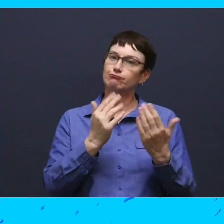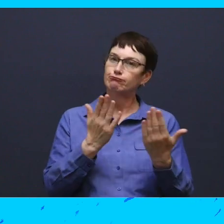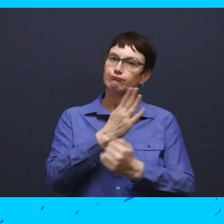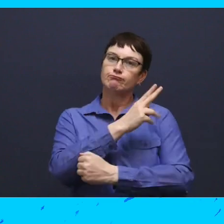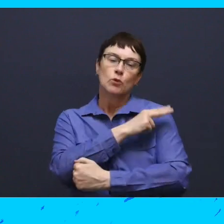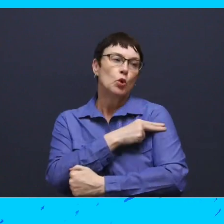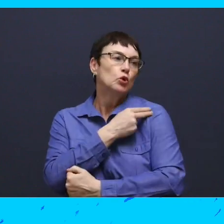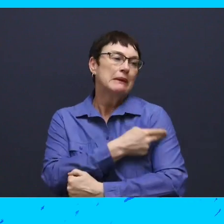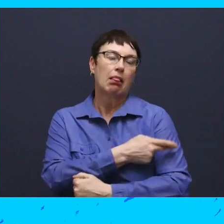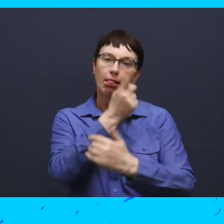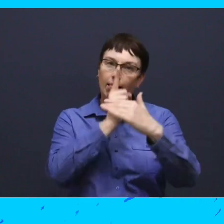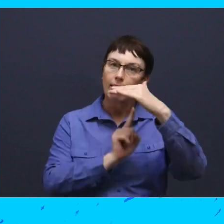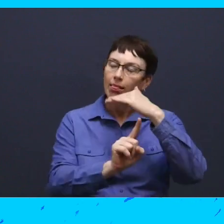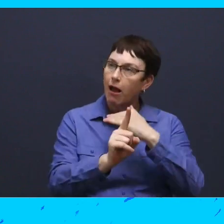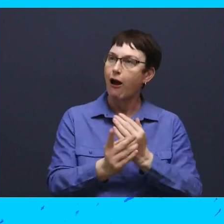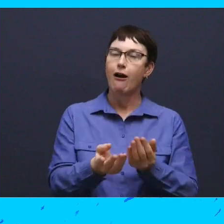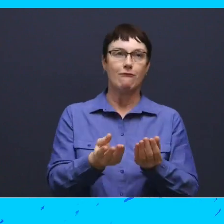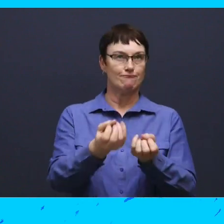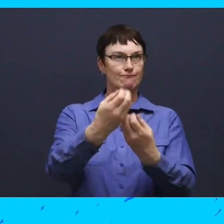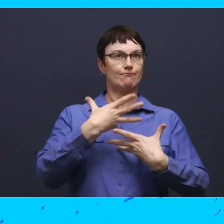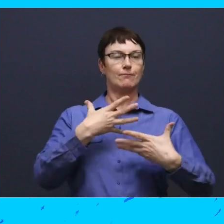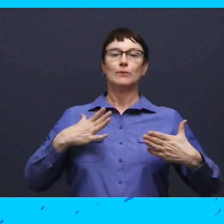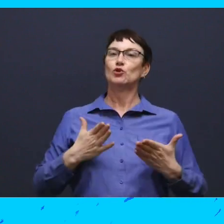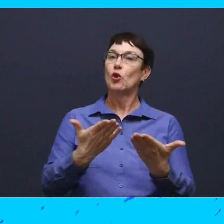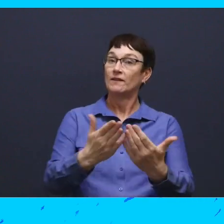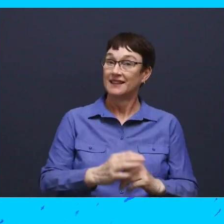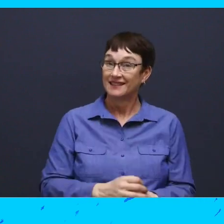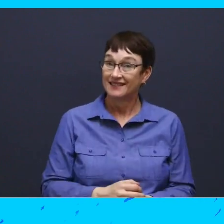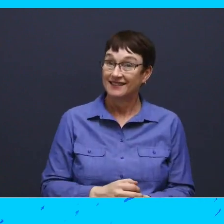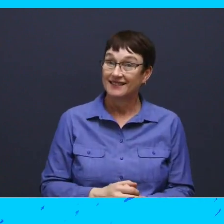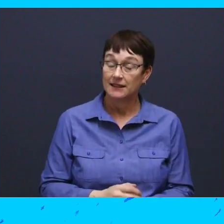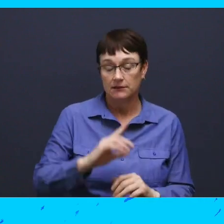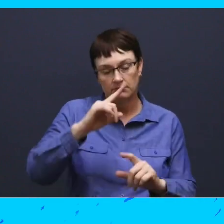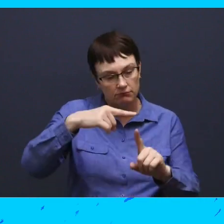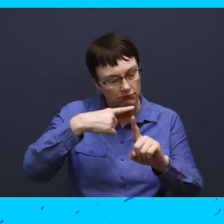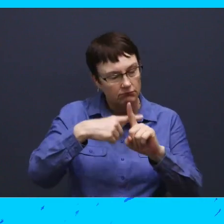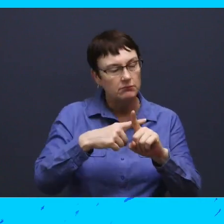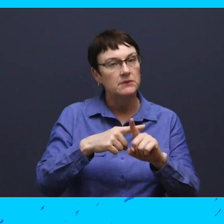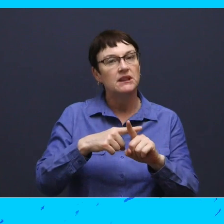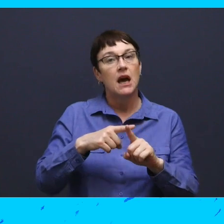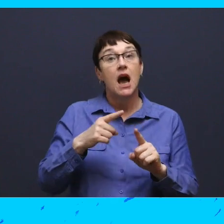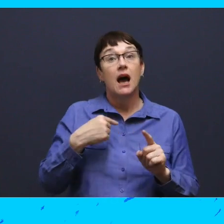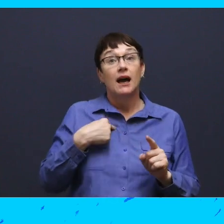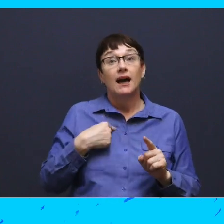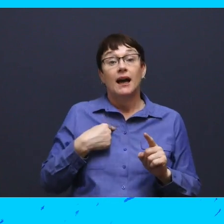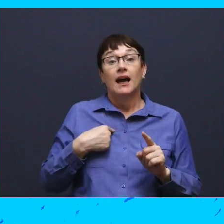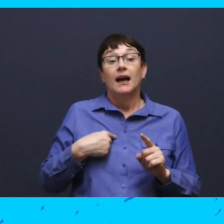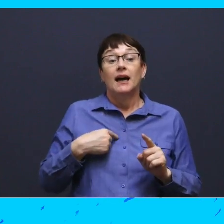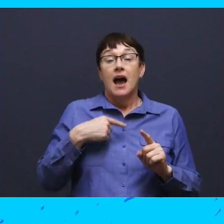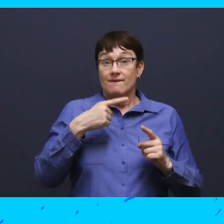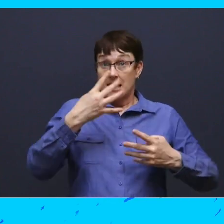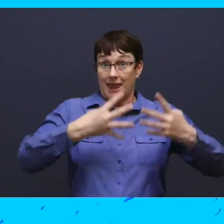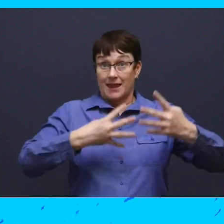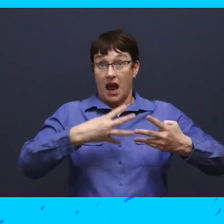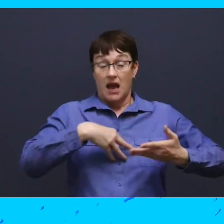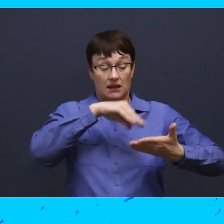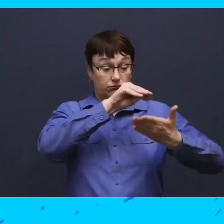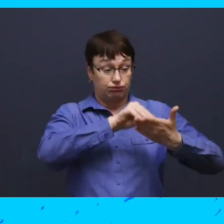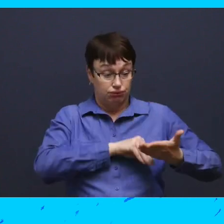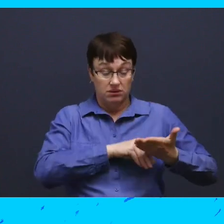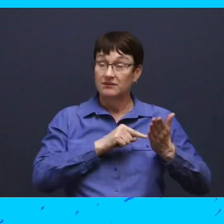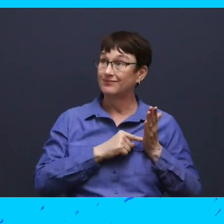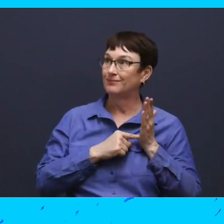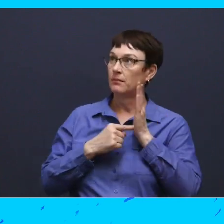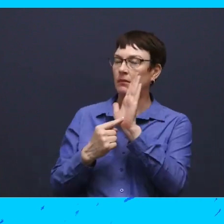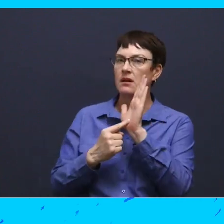Et nous sommes en vue de divulguer des informations sur la